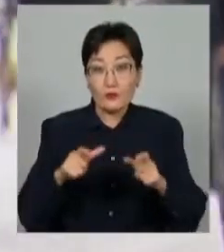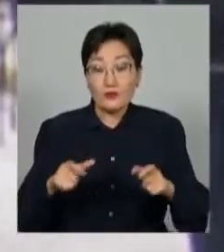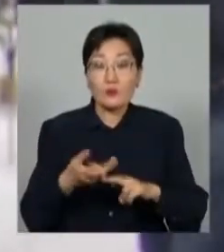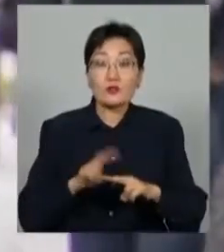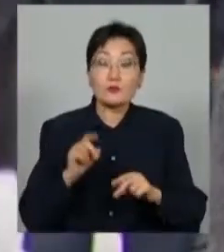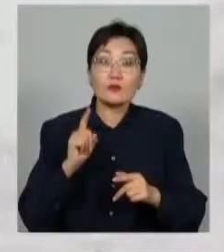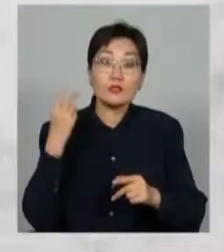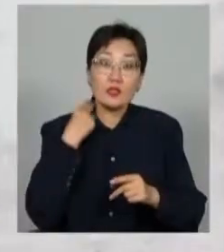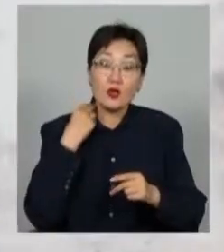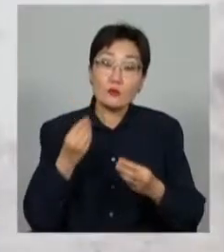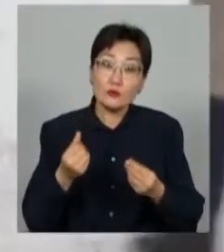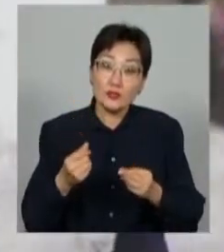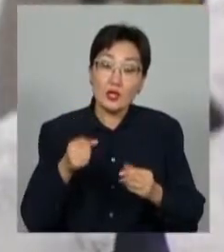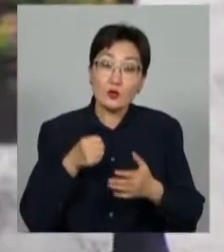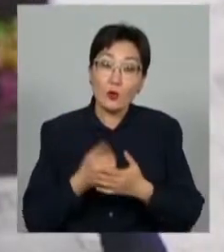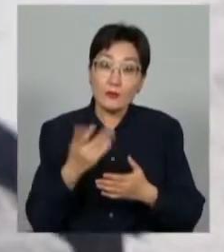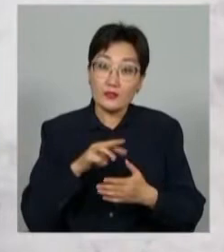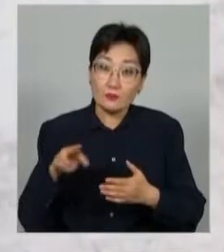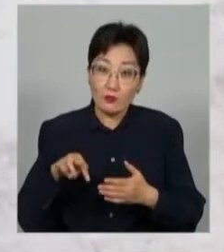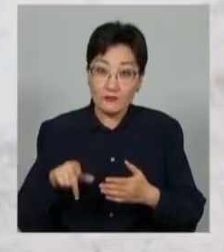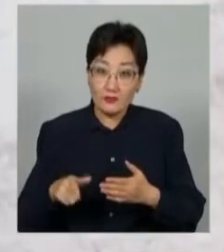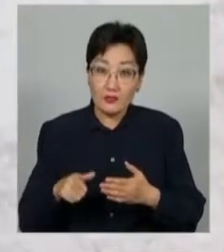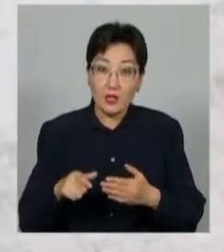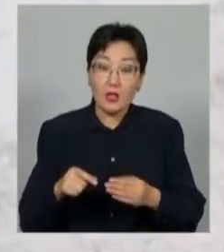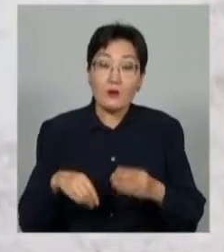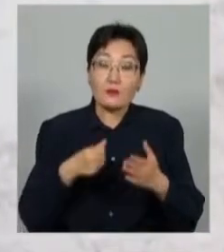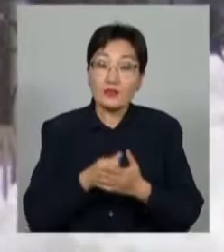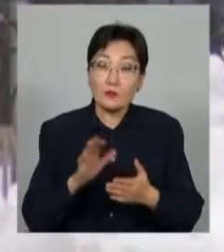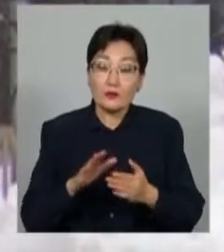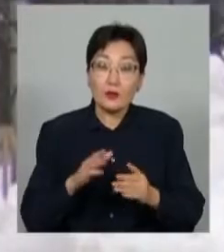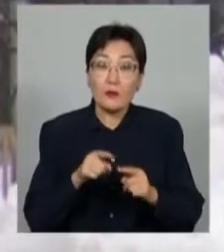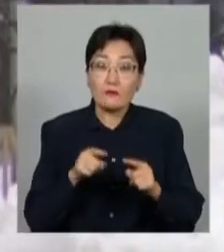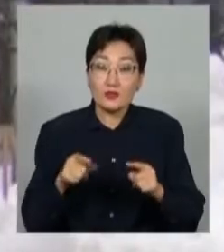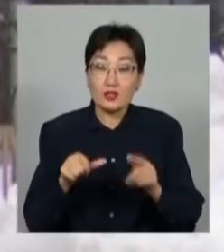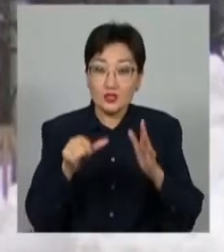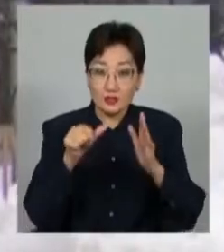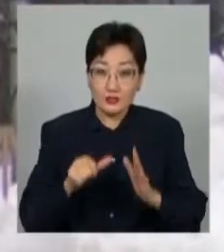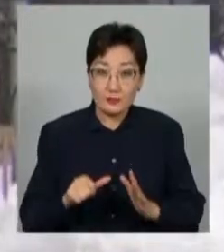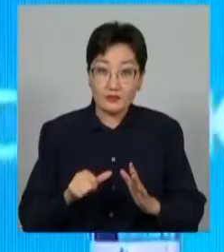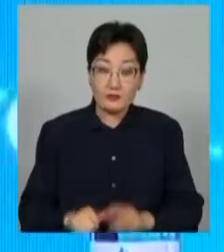у которых долг в сумме до 5 миллионов тенге не погашен в течение 6 месяцев.